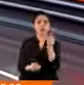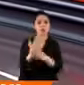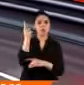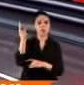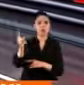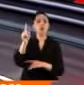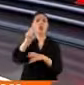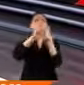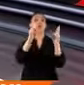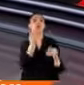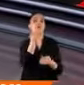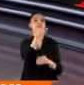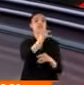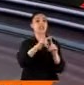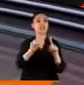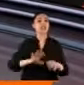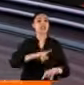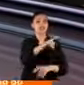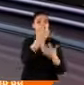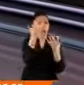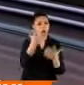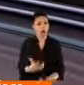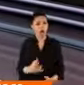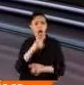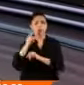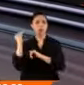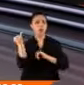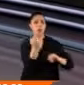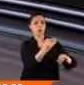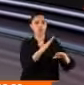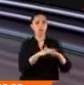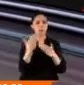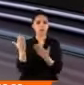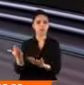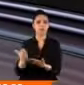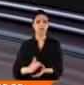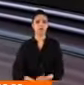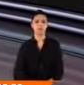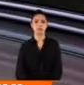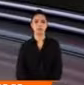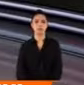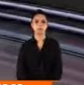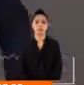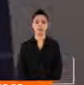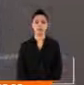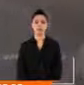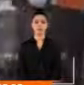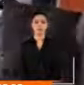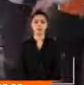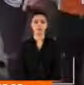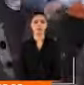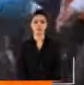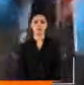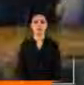bir esnaf ziyaretinde Kemal Kılıçdaroğlu'nu çok ağır sözlerle hedef aldı yine.